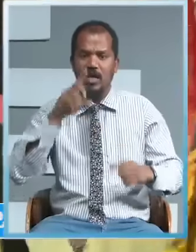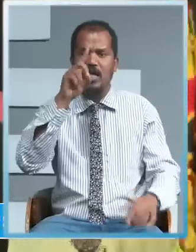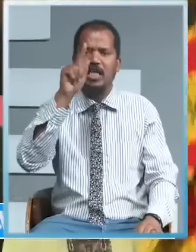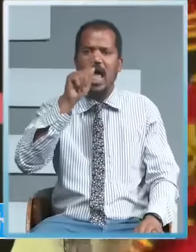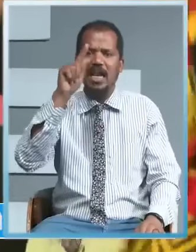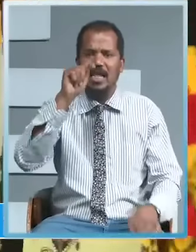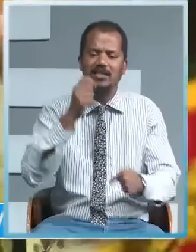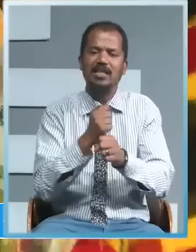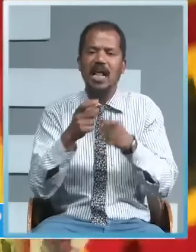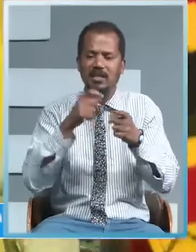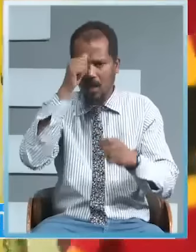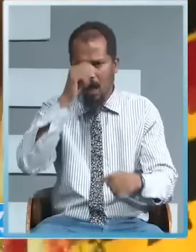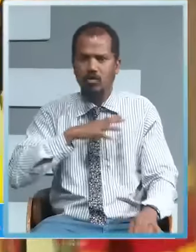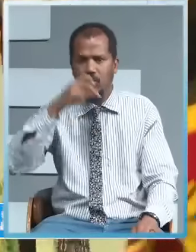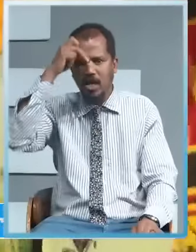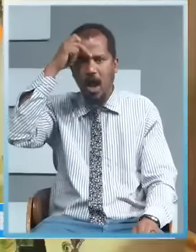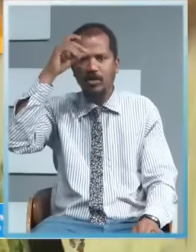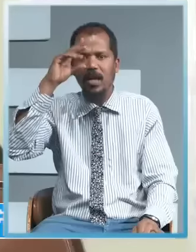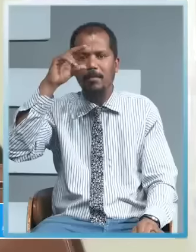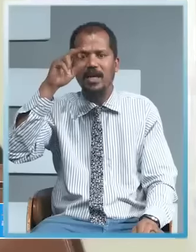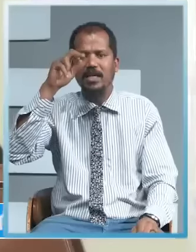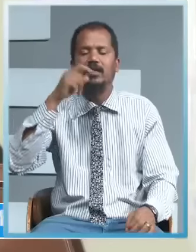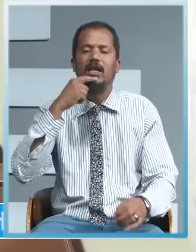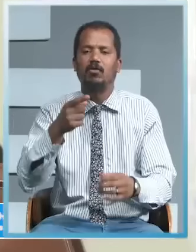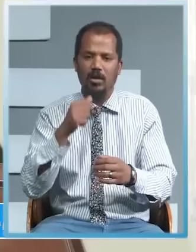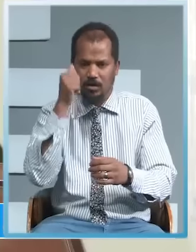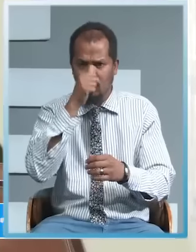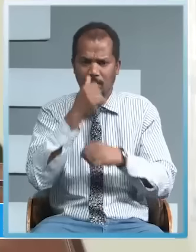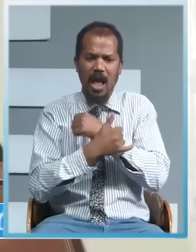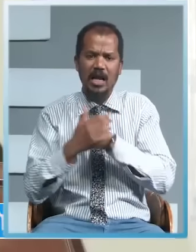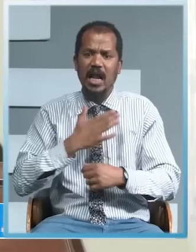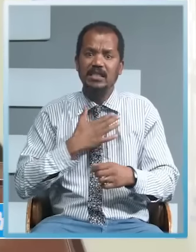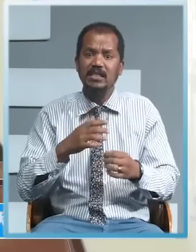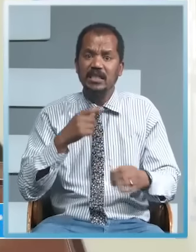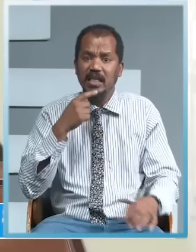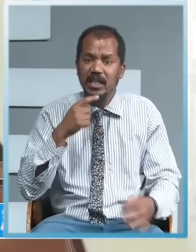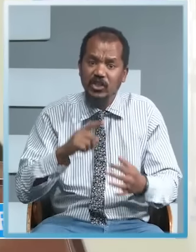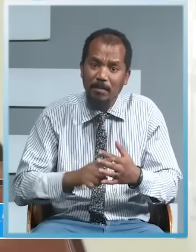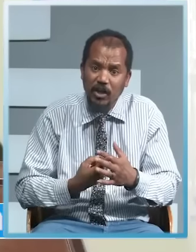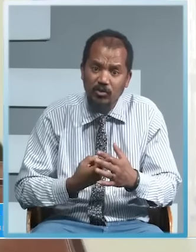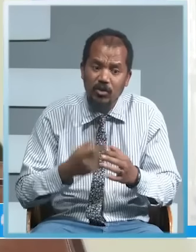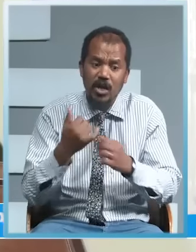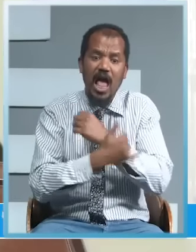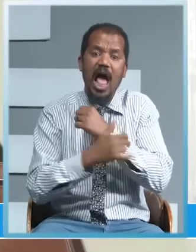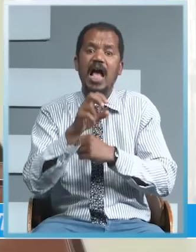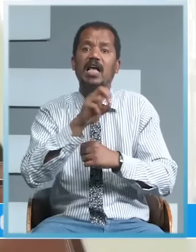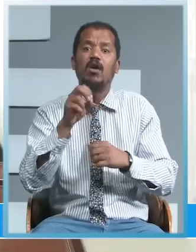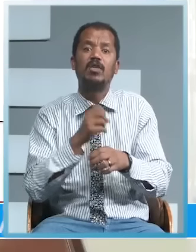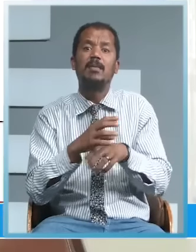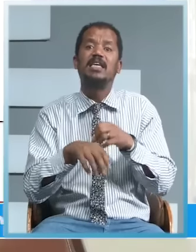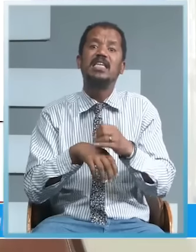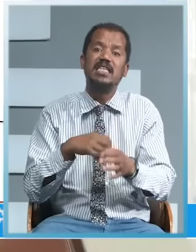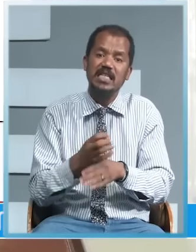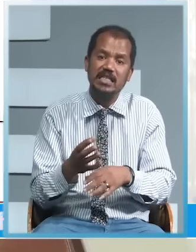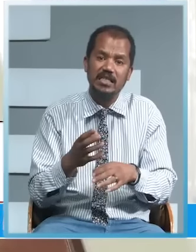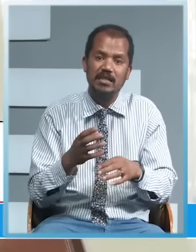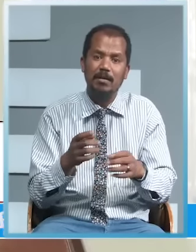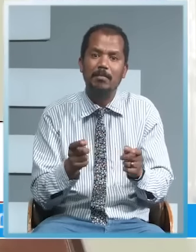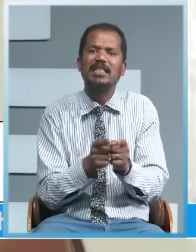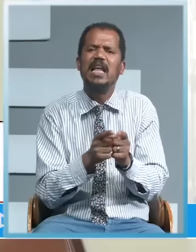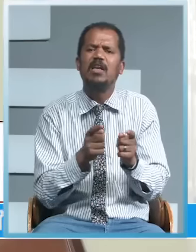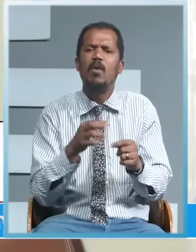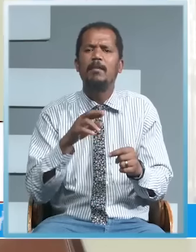ስራ አስኪያጅ አቶ ዳዊት ከበደ በእለቱ ተናግረዋል። ኢትዮጵያ ሀገራችን የጀመረችው የሀገራዊ የምክክር መድረክ